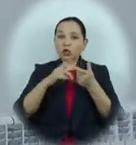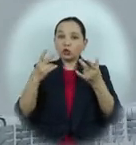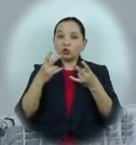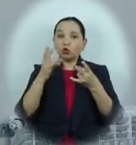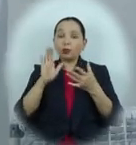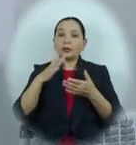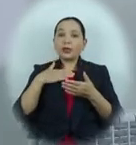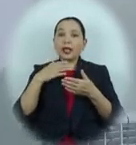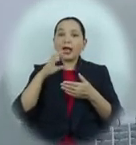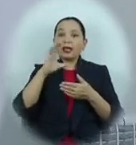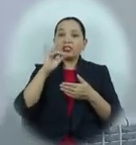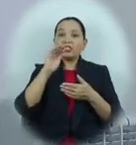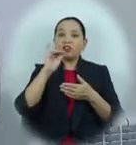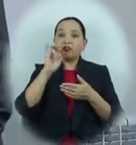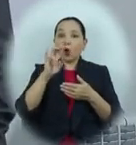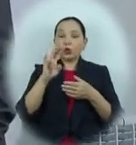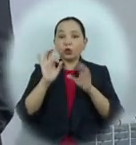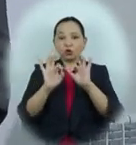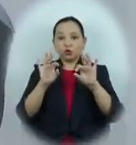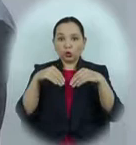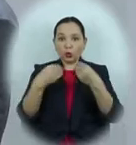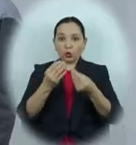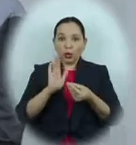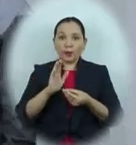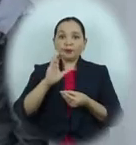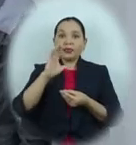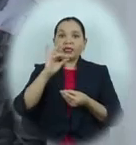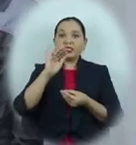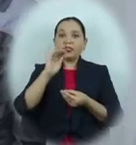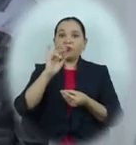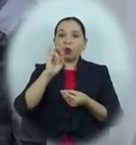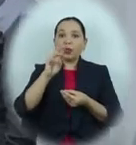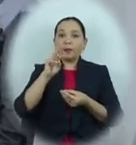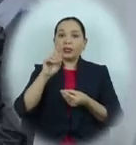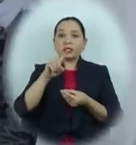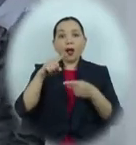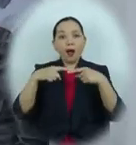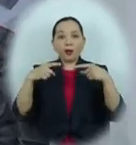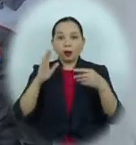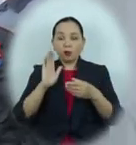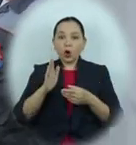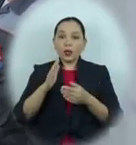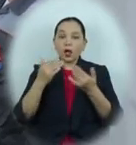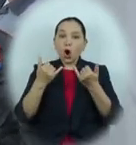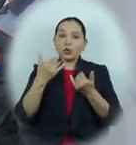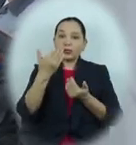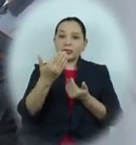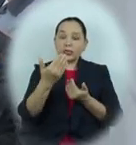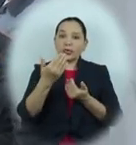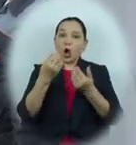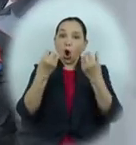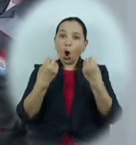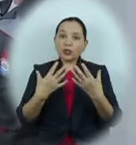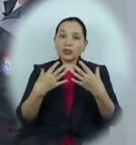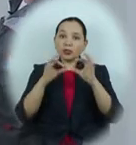kerak bo'ladigan sifon haqida tushuntirib o'taman. Sifonimiz har xil bo'ladi. Men hozir sizlarga